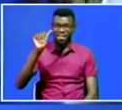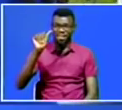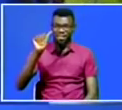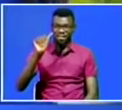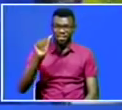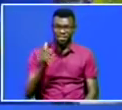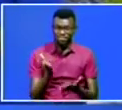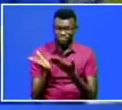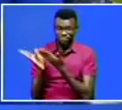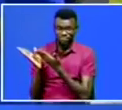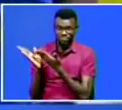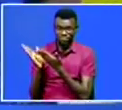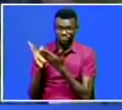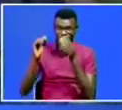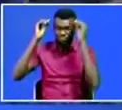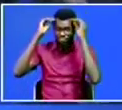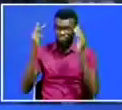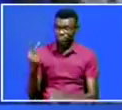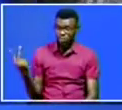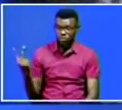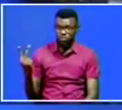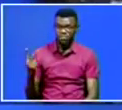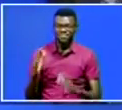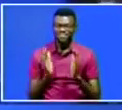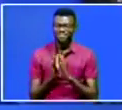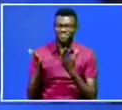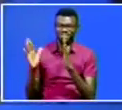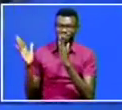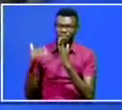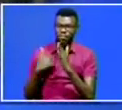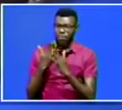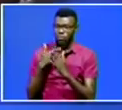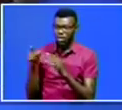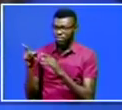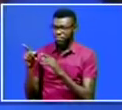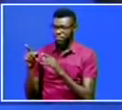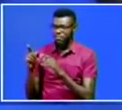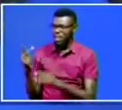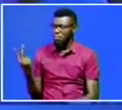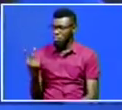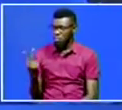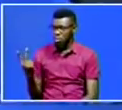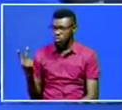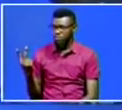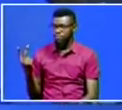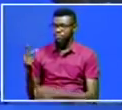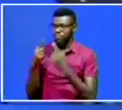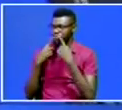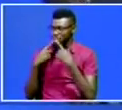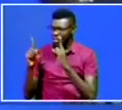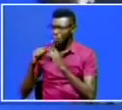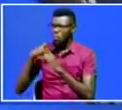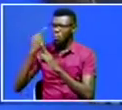hapa tu kando yangu ni hao wanafunzi wawili. Kongole, ningependa sana uweze kujitambulisha katika runinga KTN News alafu tuambie